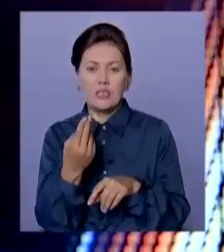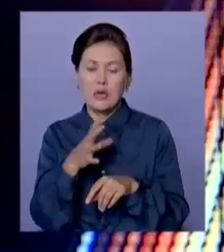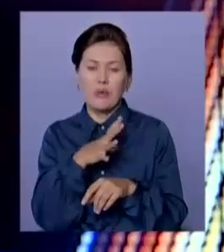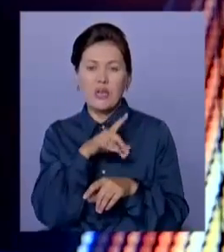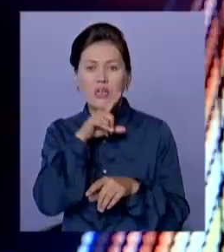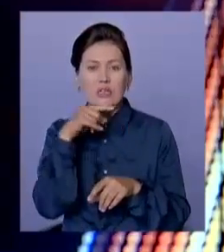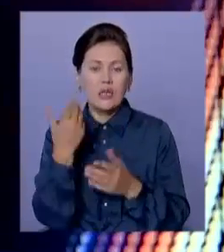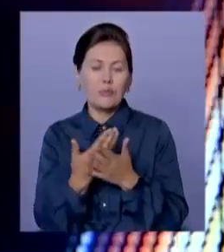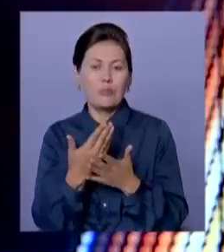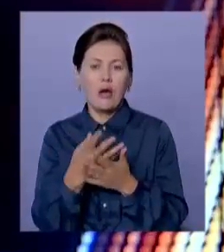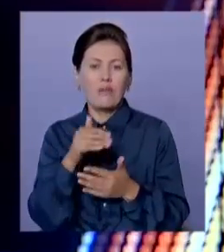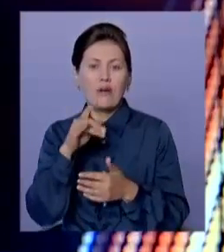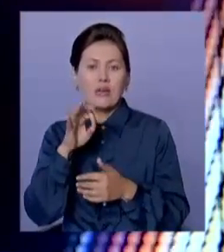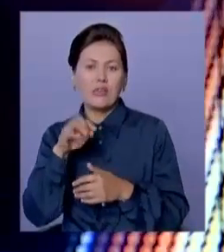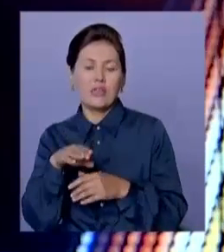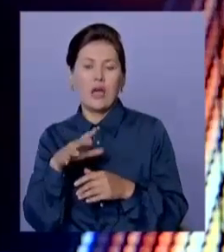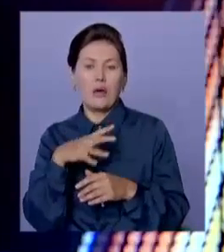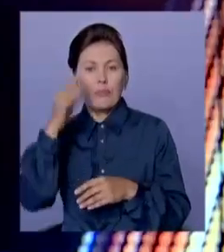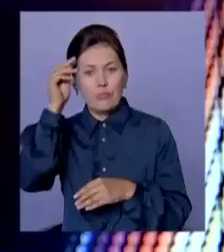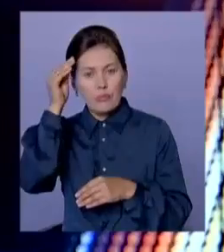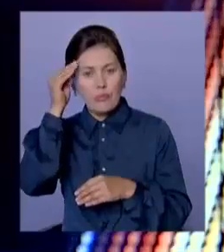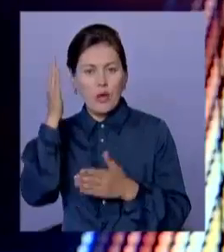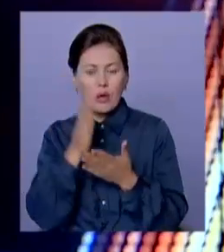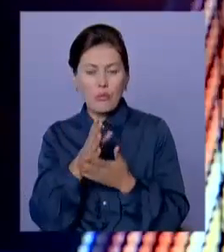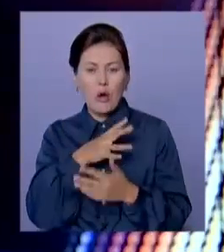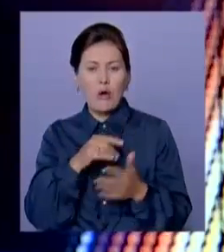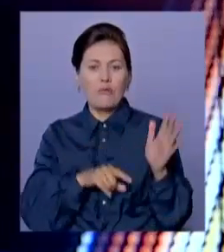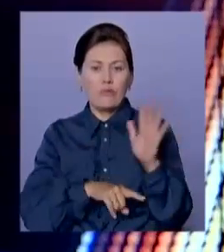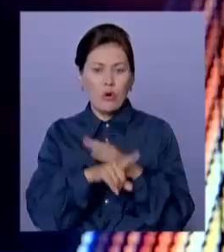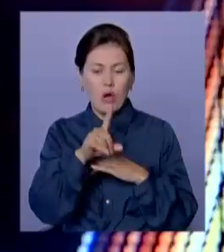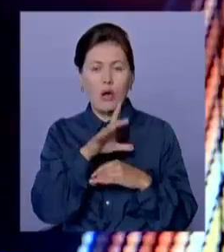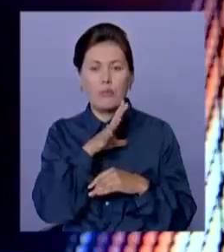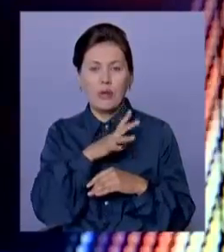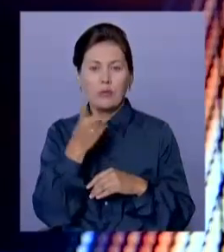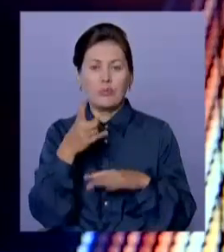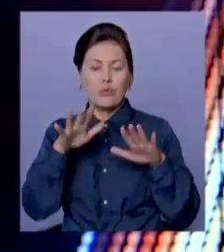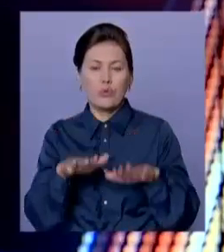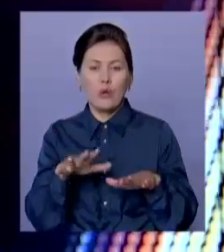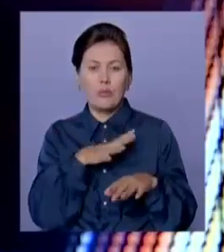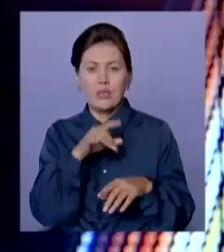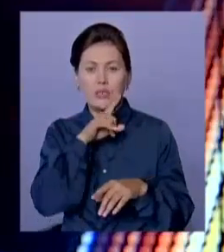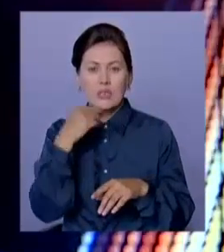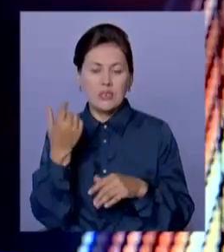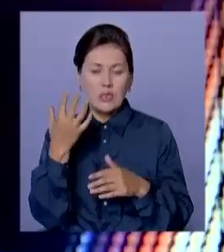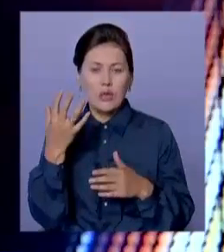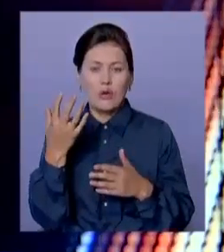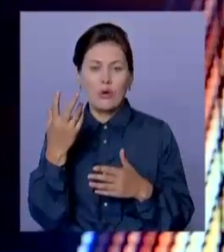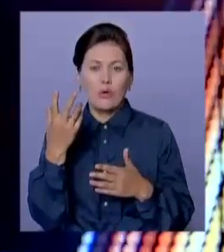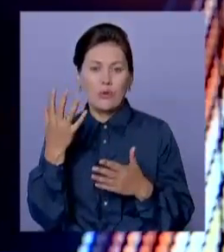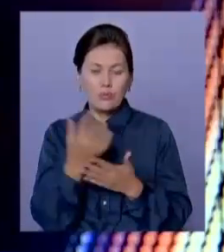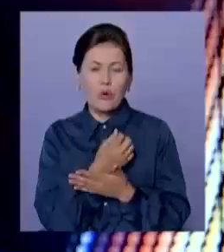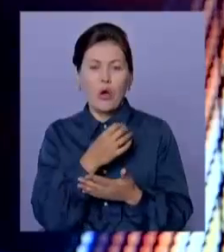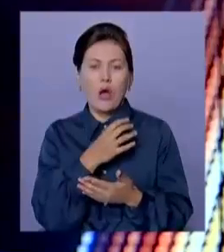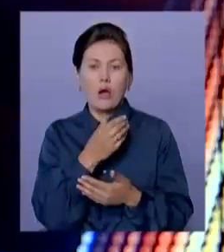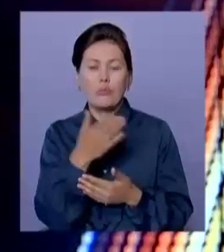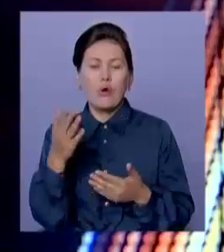Ресей фаворит деп санап отырсыздар. Әу баста саналды, бірақ бірінші орында Ресей ұтты. Жалпы